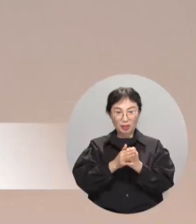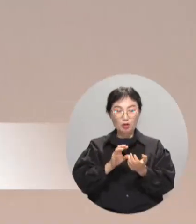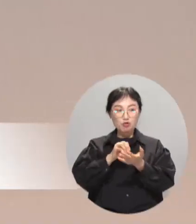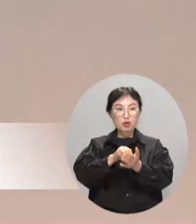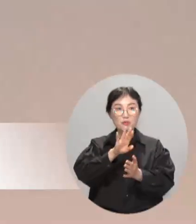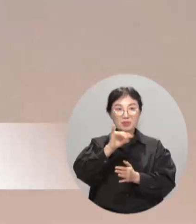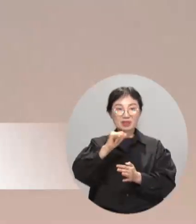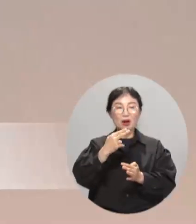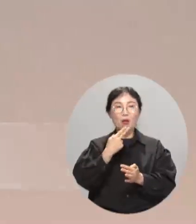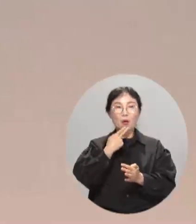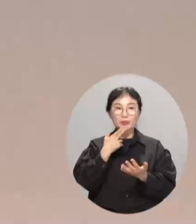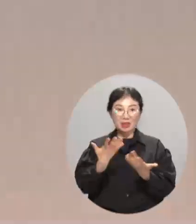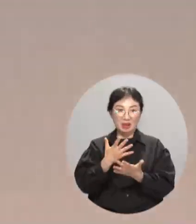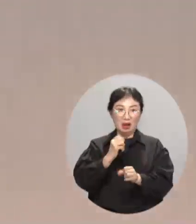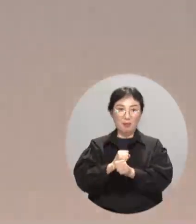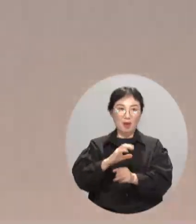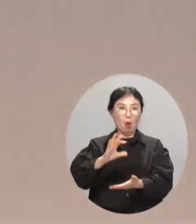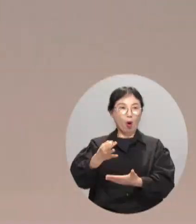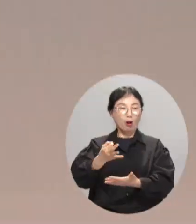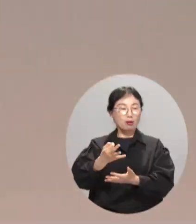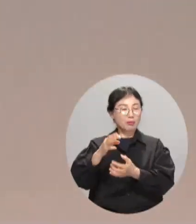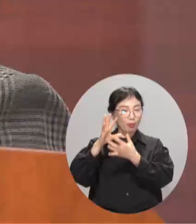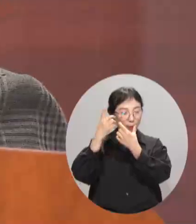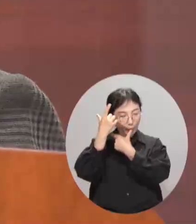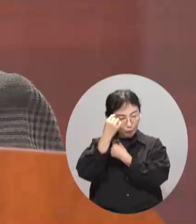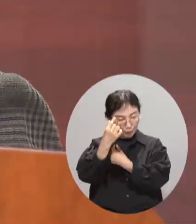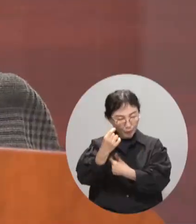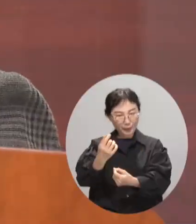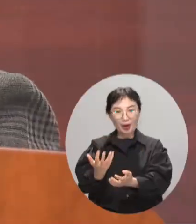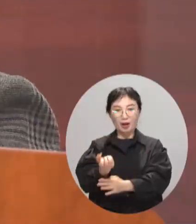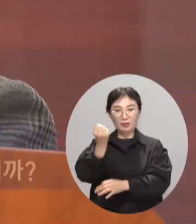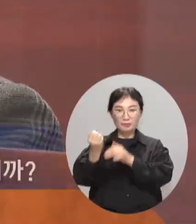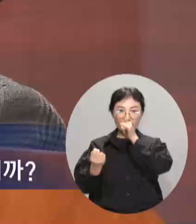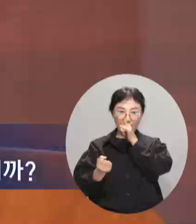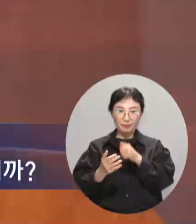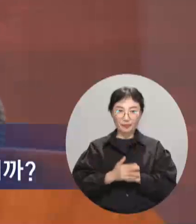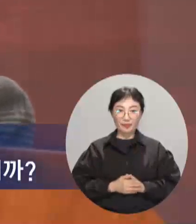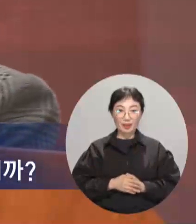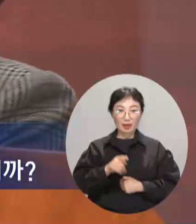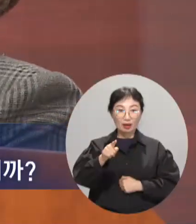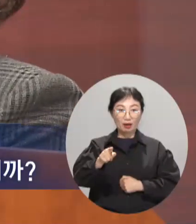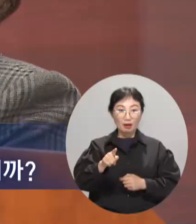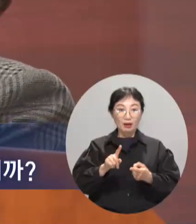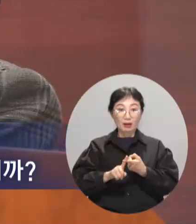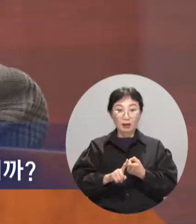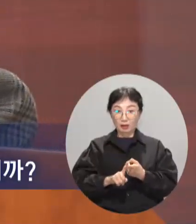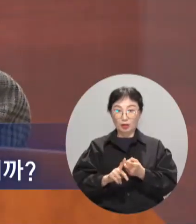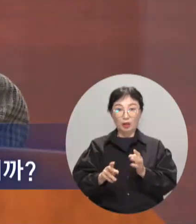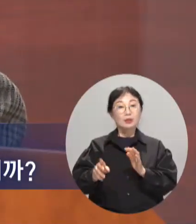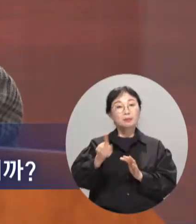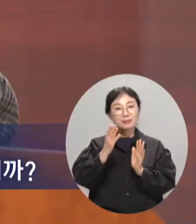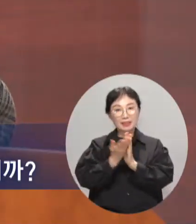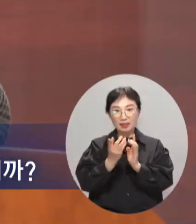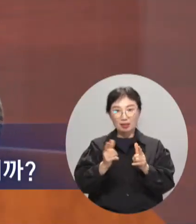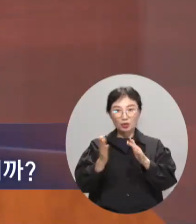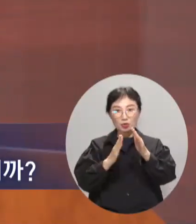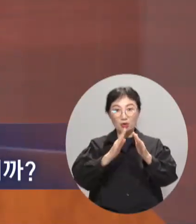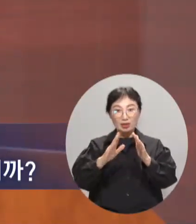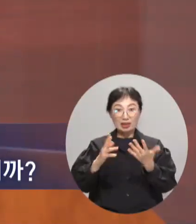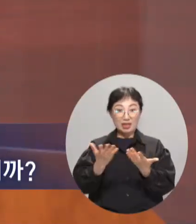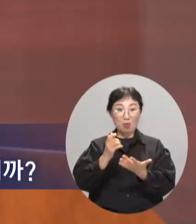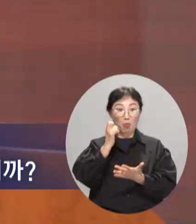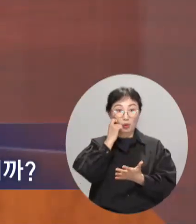없이 일을 하면서 꼬박꼬박 월급을 챙겼습니다. 저는 부적격자로 보입니다. 정상적인 근무를 못할 경우에는 취소